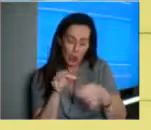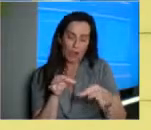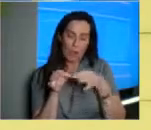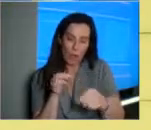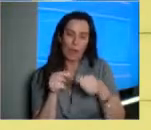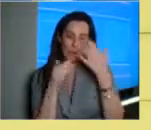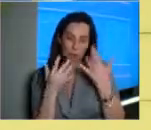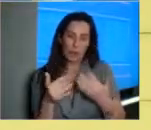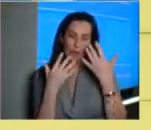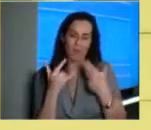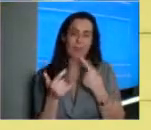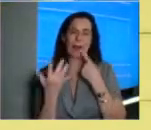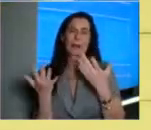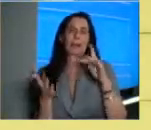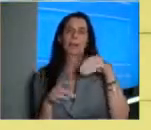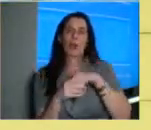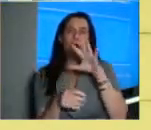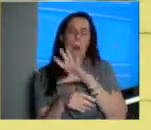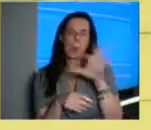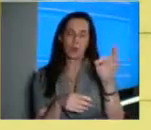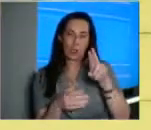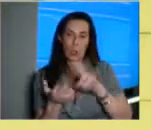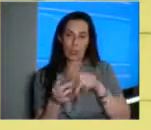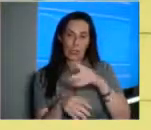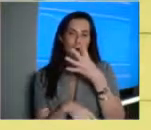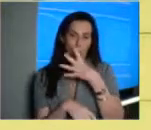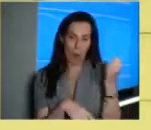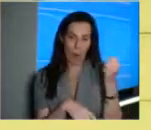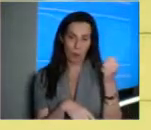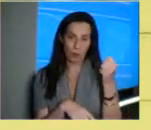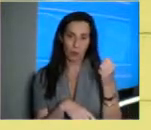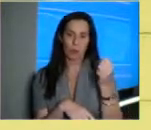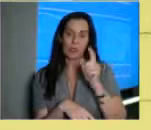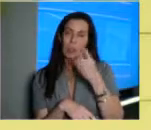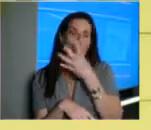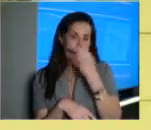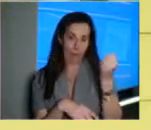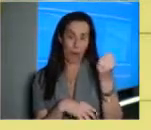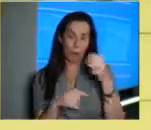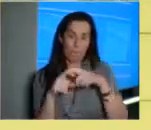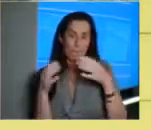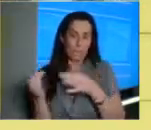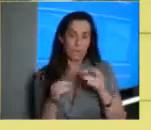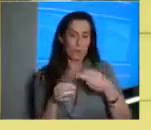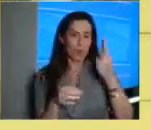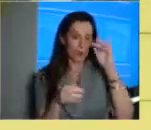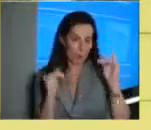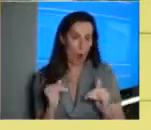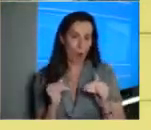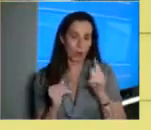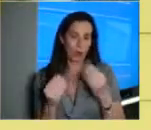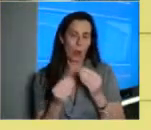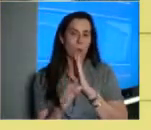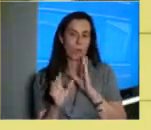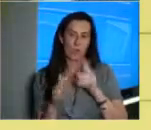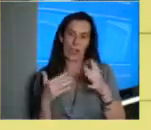אחד. ובודקים שנגיד מתוך 500 בעלי הצבעה הגיעו 400, אז בסוף היום צריך להיות גם 400 פתקים בדיוק. אם יש יותר או פחות, יש פה משהו